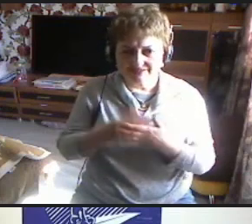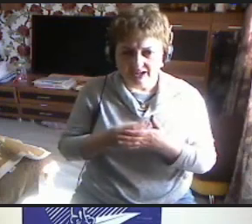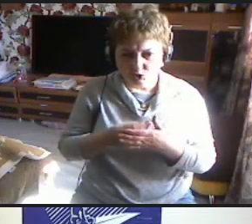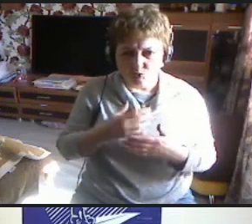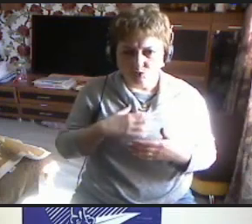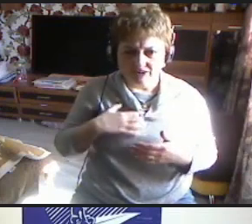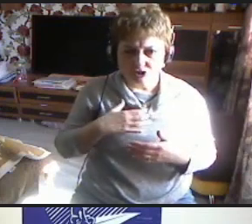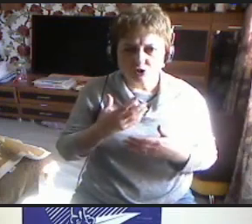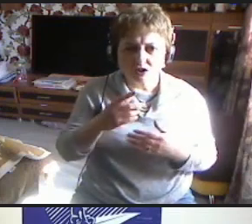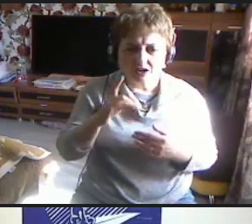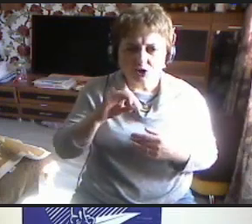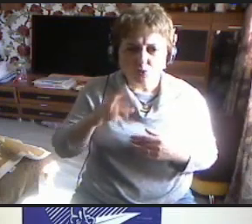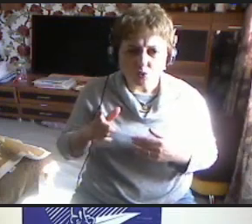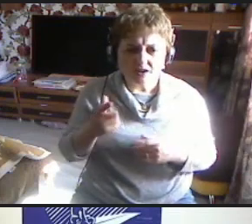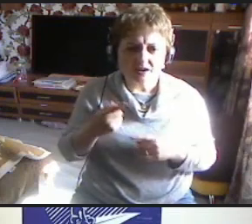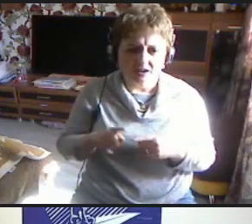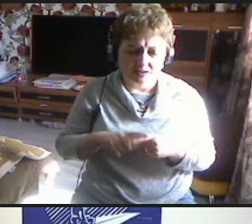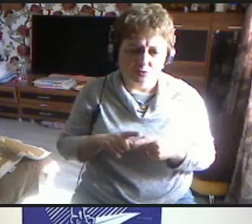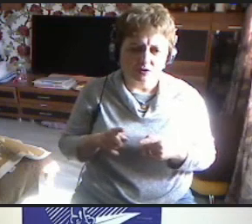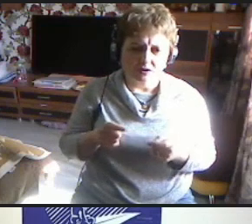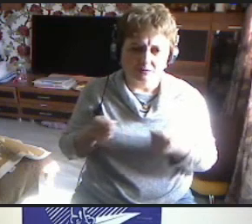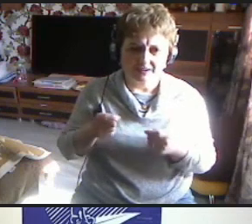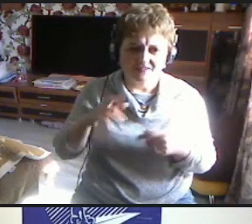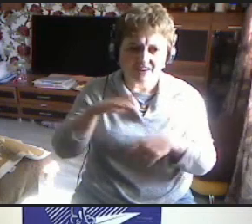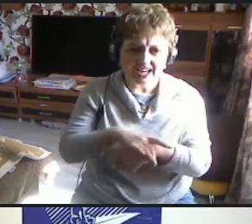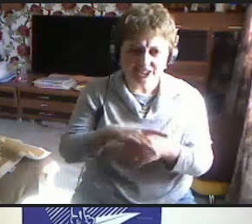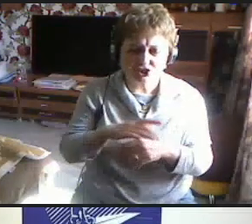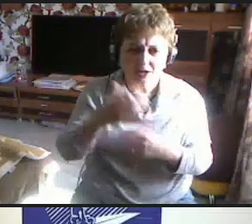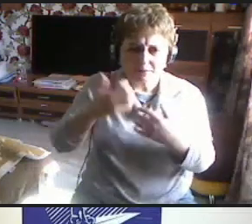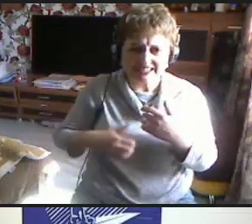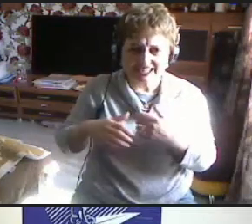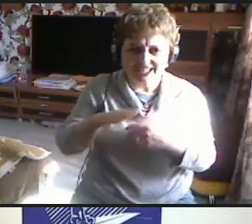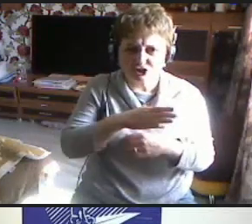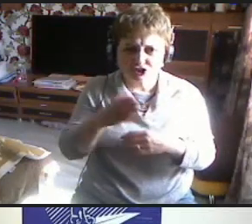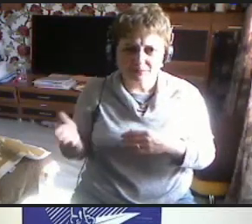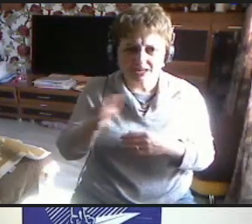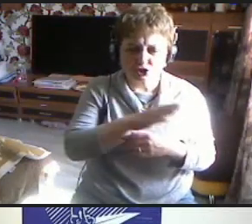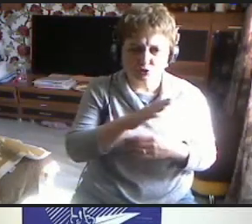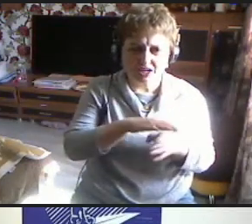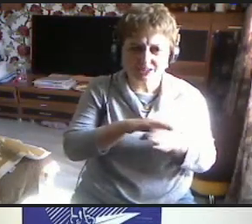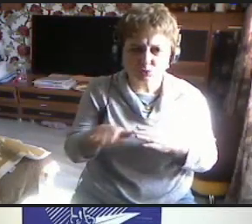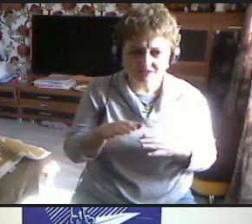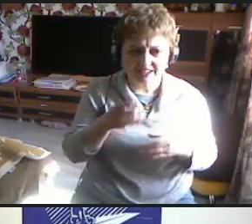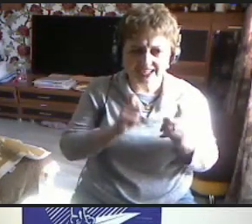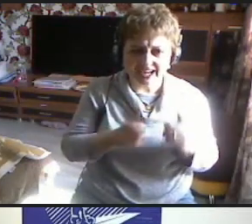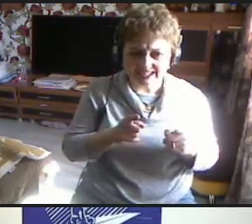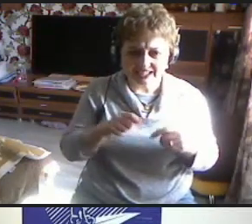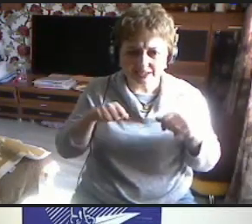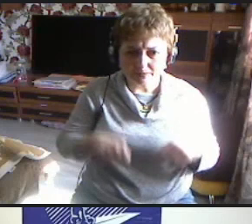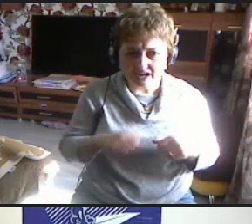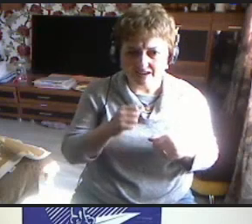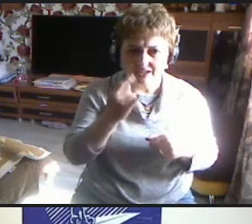которая фактически посредническая между осуществлением и реализацией прав ребенка с